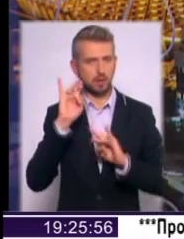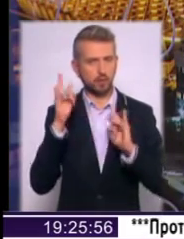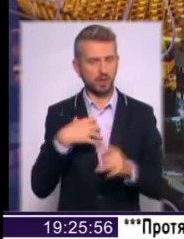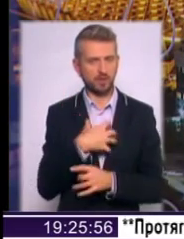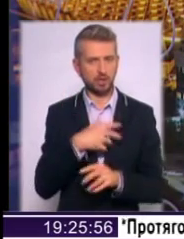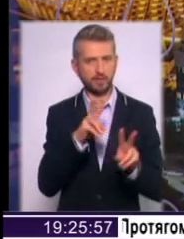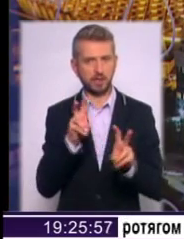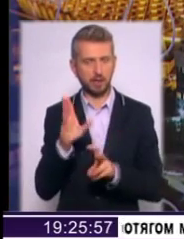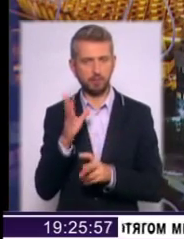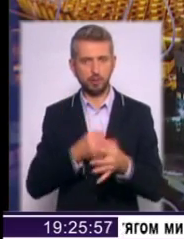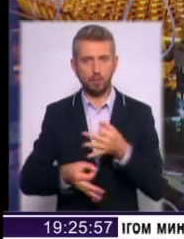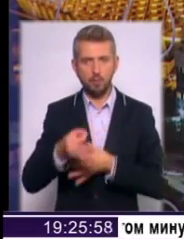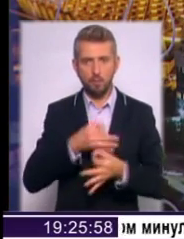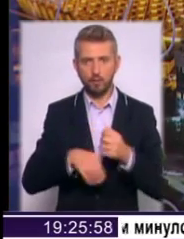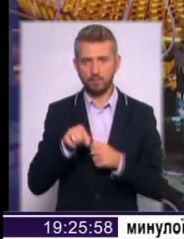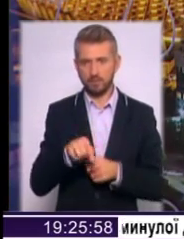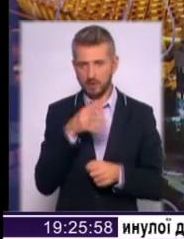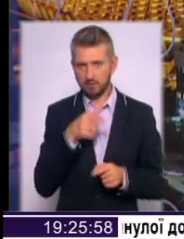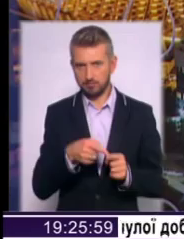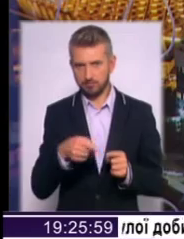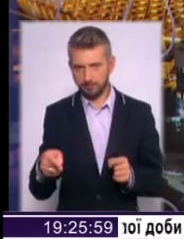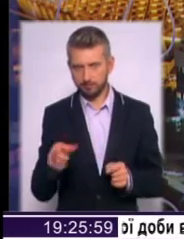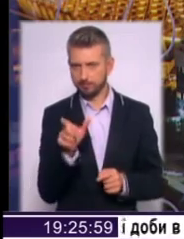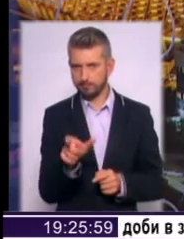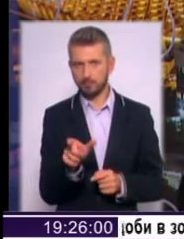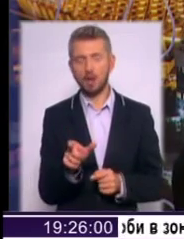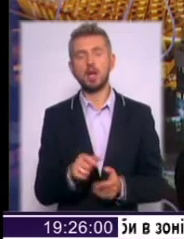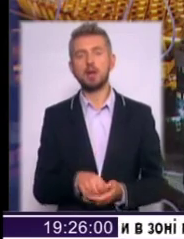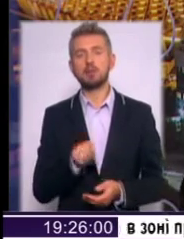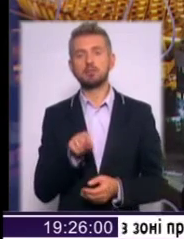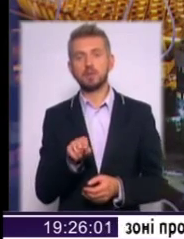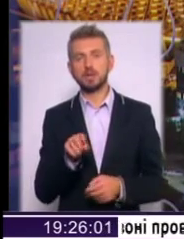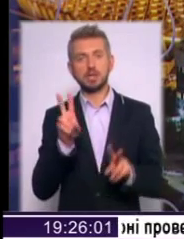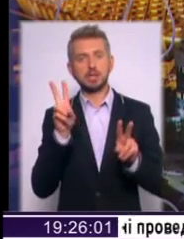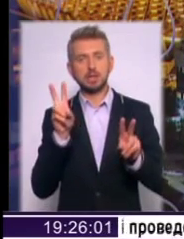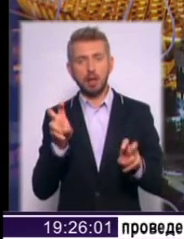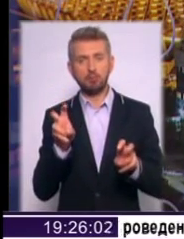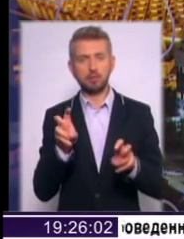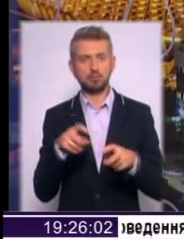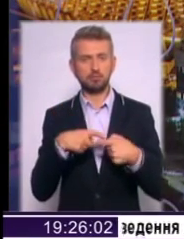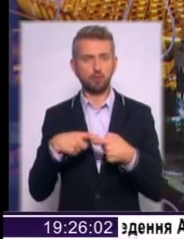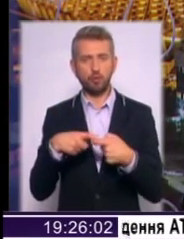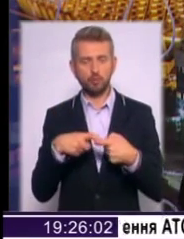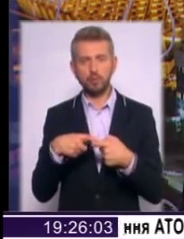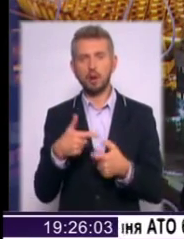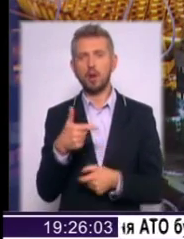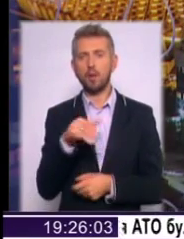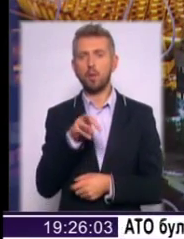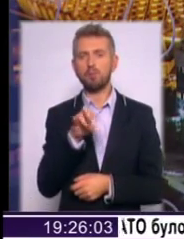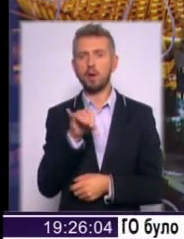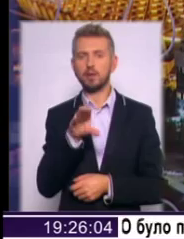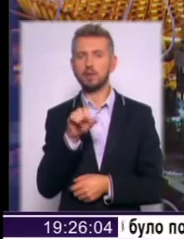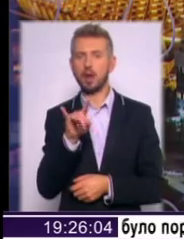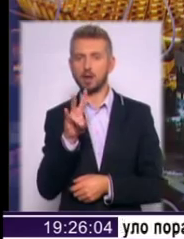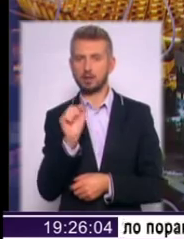будемо обговорювати в цій годині. Власне, вони так чи інакше або ж безпосередньо стосуються гуманітарної політики, гуманітарної